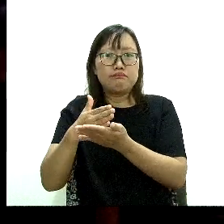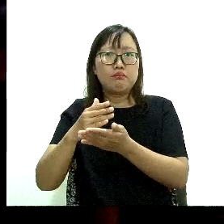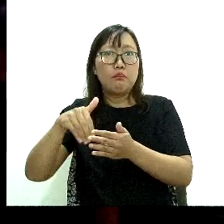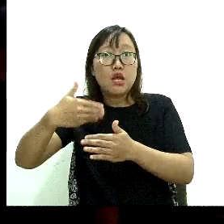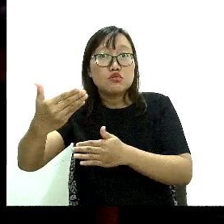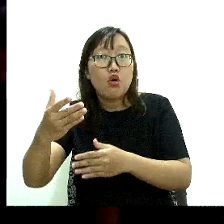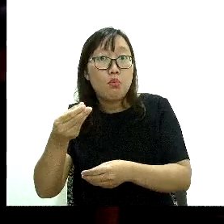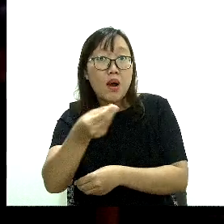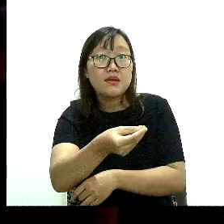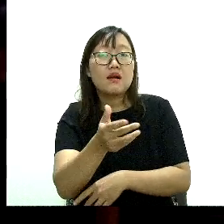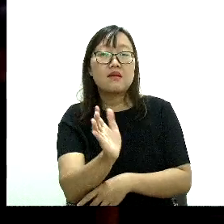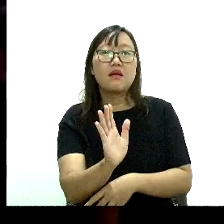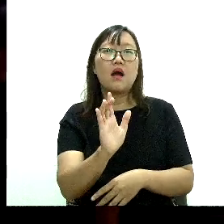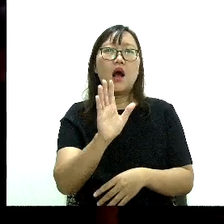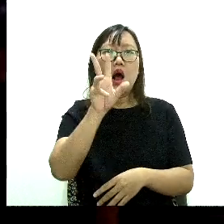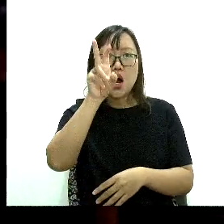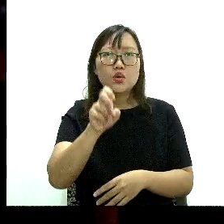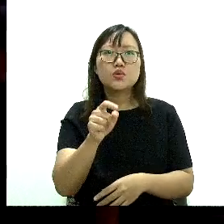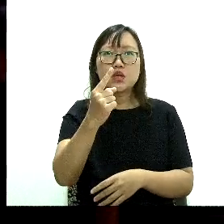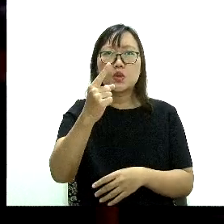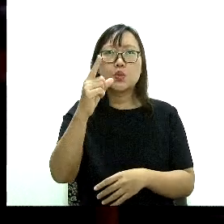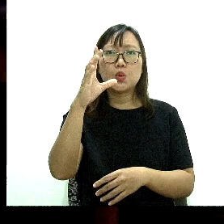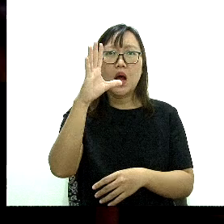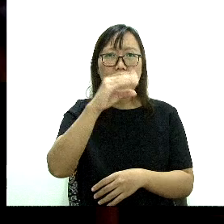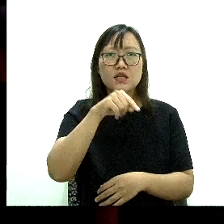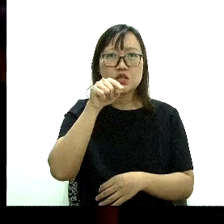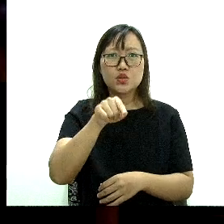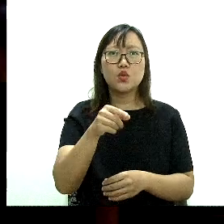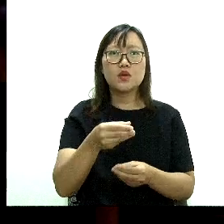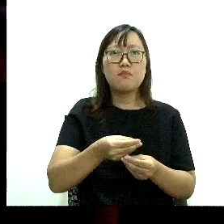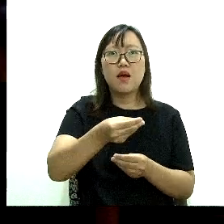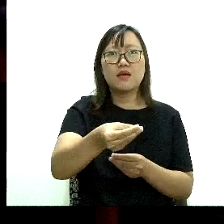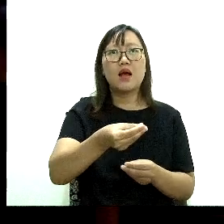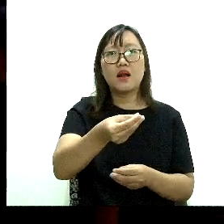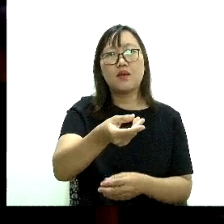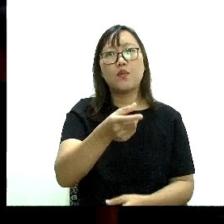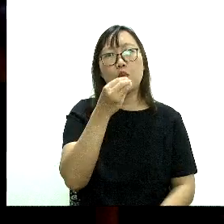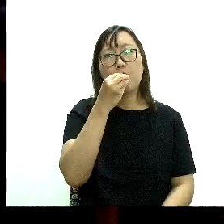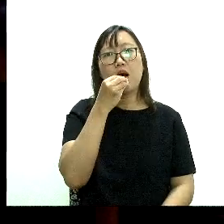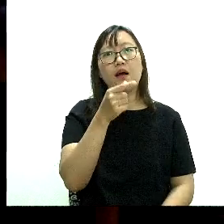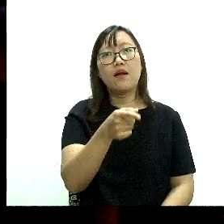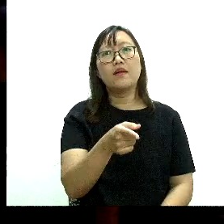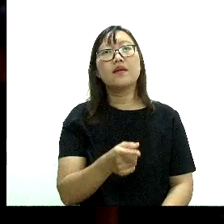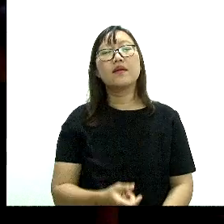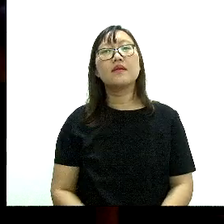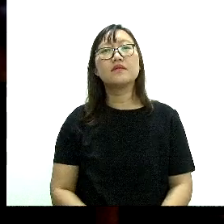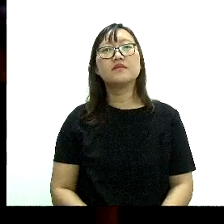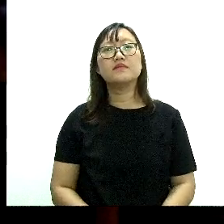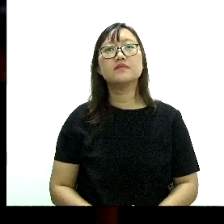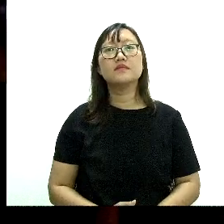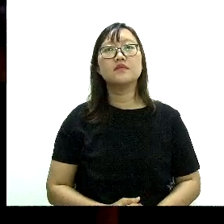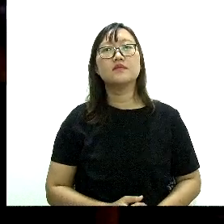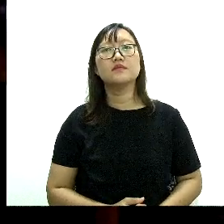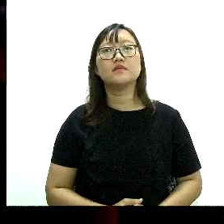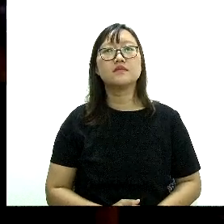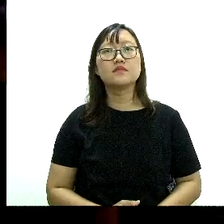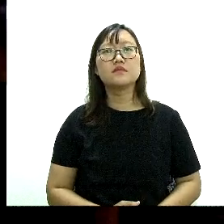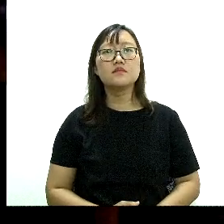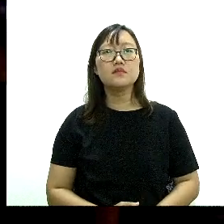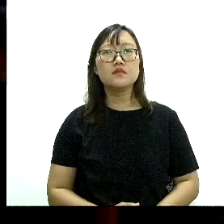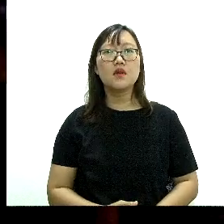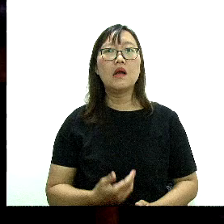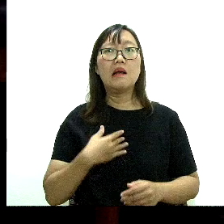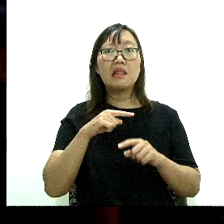cukup untuk 1 keluarga, bahkan lebih. Mereka tak rela melihat orang lain